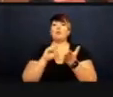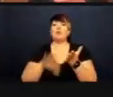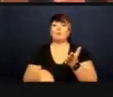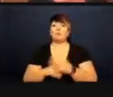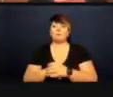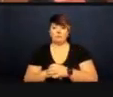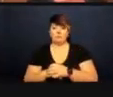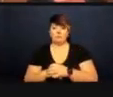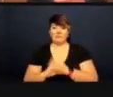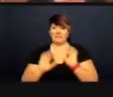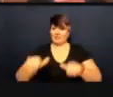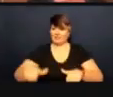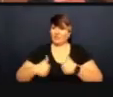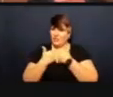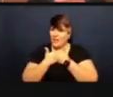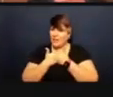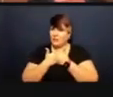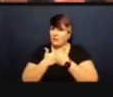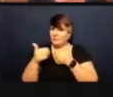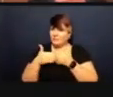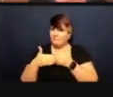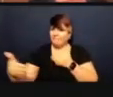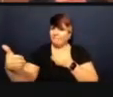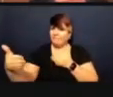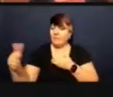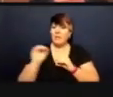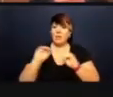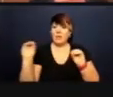Hamuoni data kuhusu kwa mfano wanafunzi ambao katika,